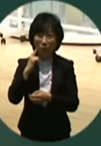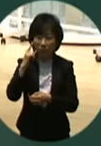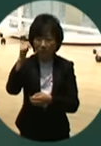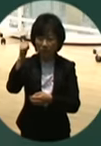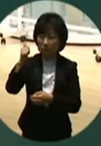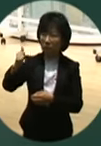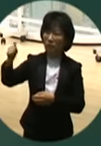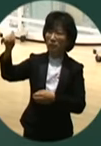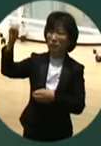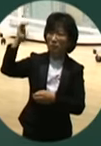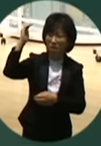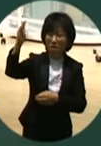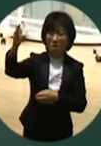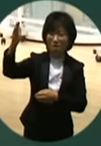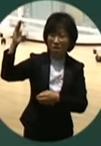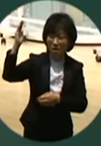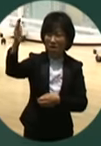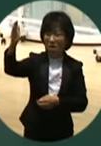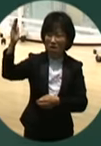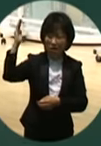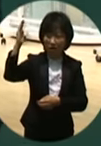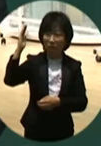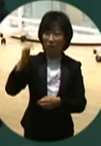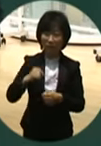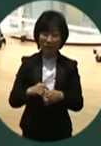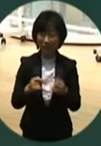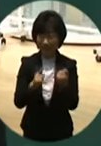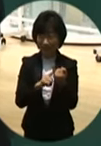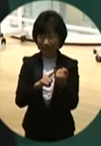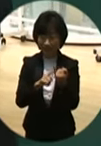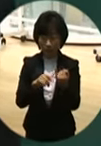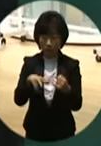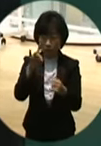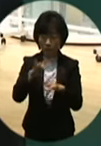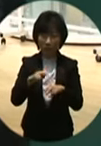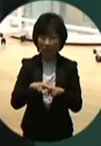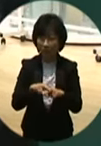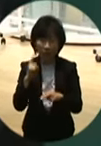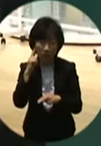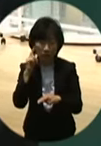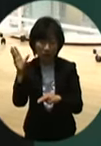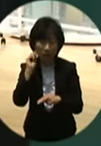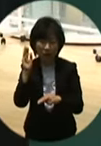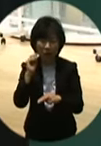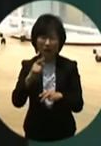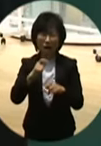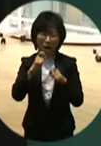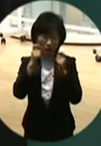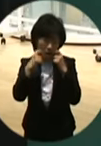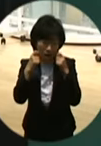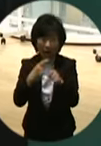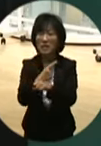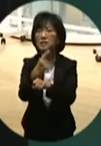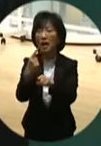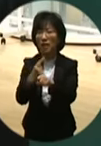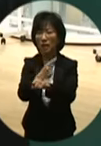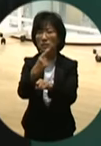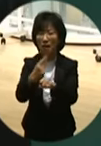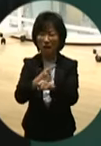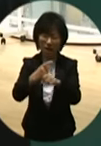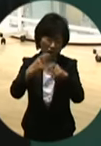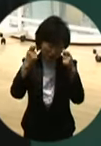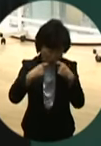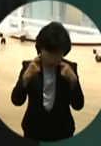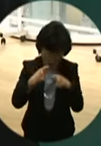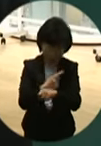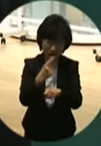pastor was famous in Busan for giving bad sermons, but hearing that sermon, she cried all hour. 그러면 구원받은 하나님 은혜 너무 감사해요. And then